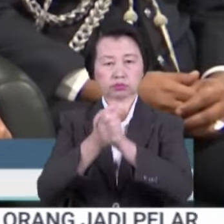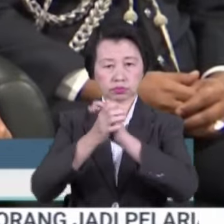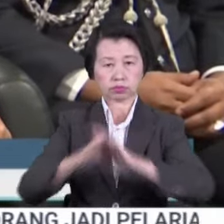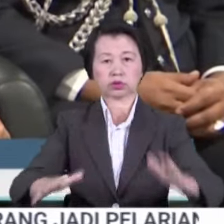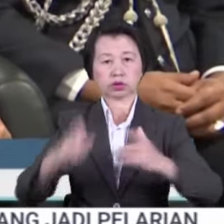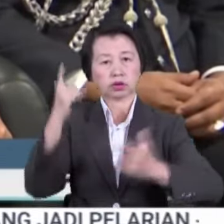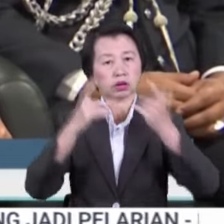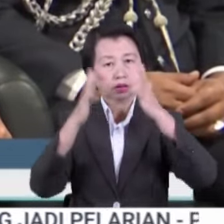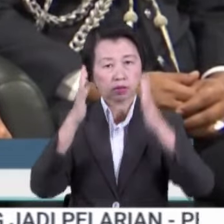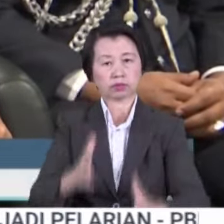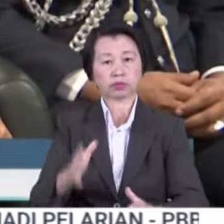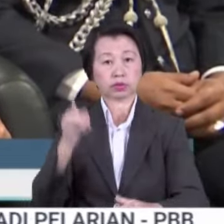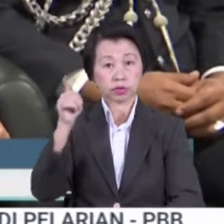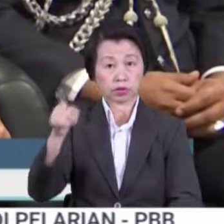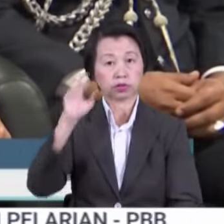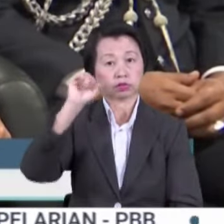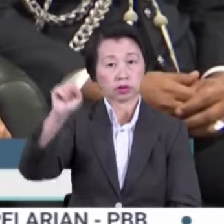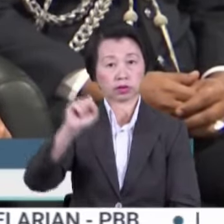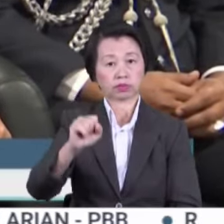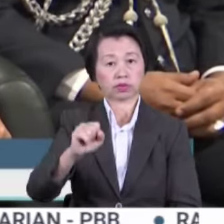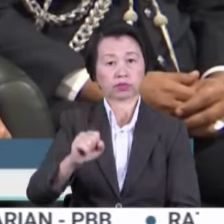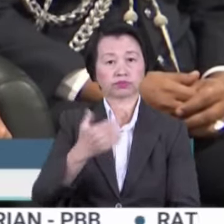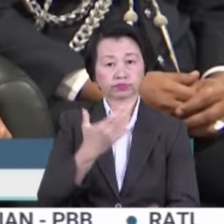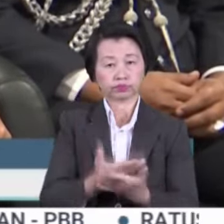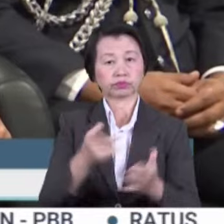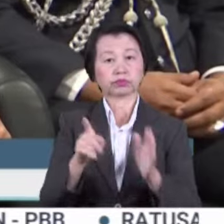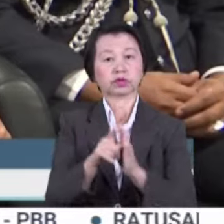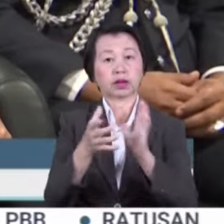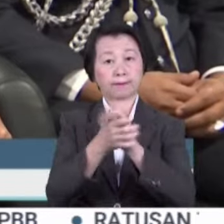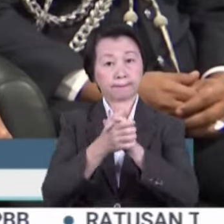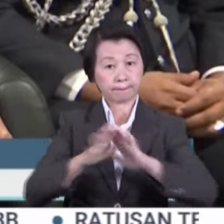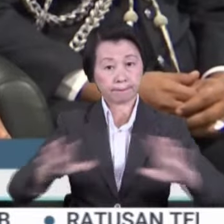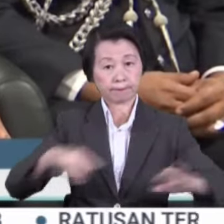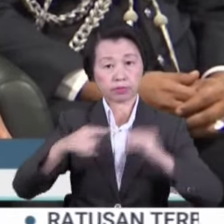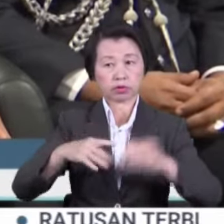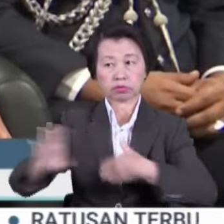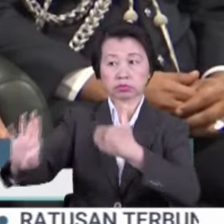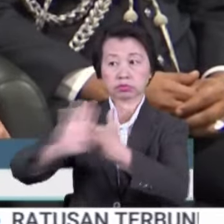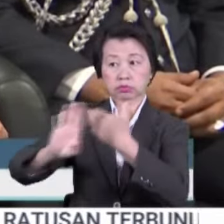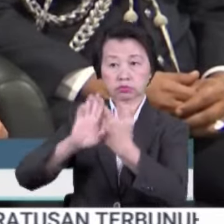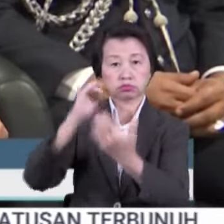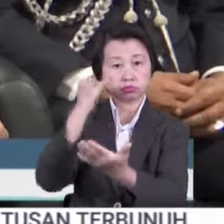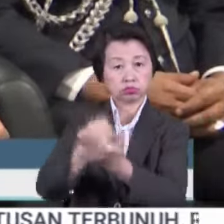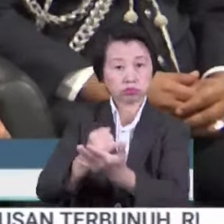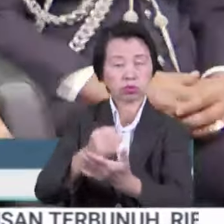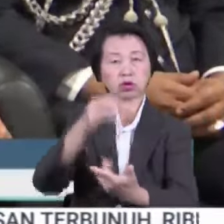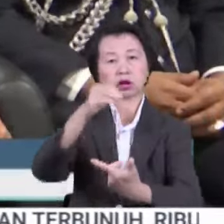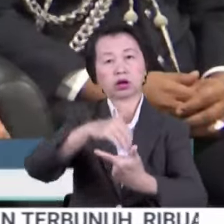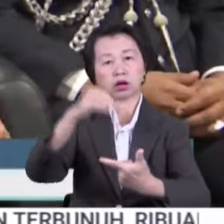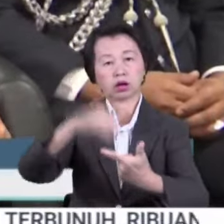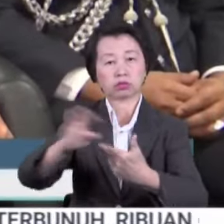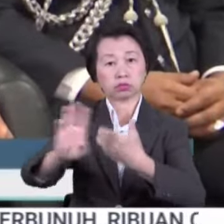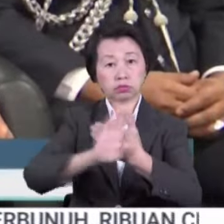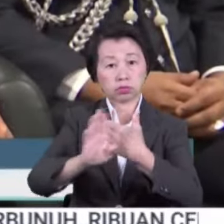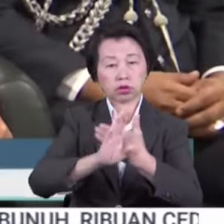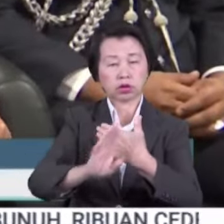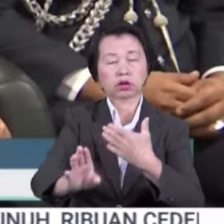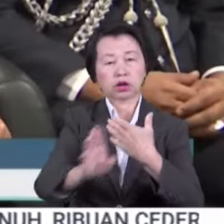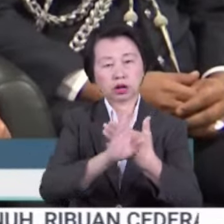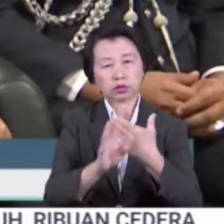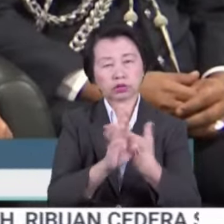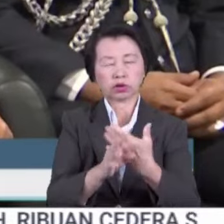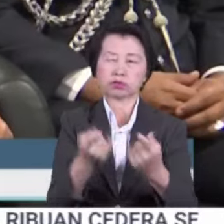di negeri Sabah ini baik daripada keselamatan berkaitan dengan ancaman jenayah ataupun ancaman-ancaman